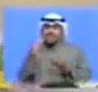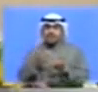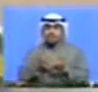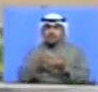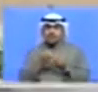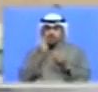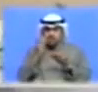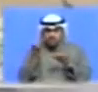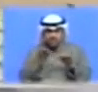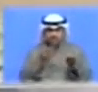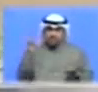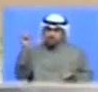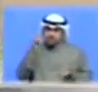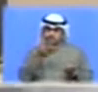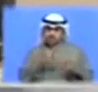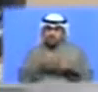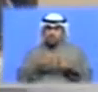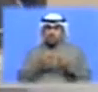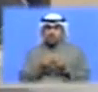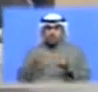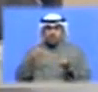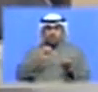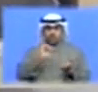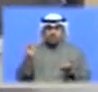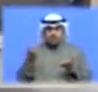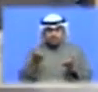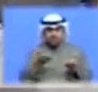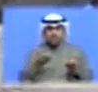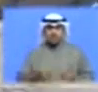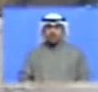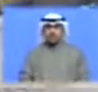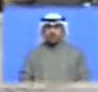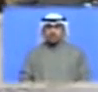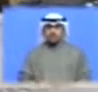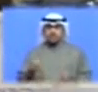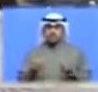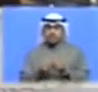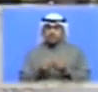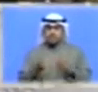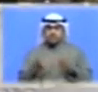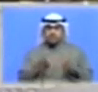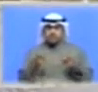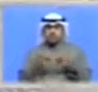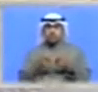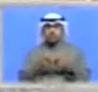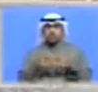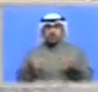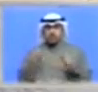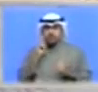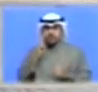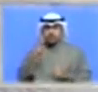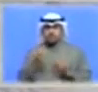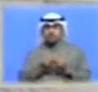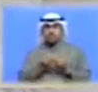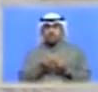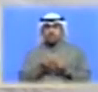متمنيا للضيف الكريم والوفد المرافق له طيب الإقامة في البلاد. ثم استمع مجلس الوزراء إلى شرح قدمه النائب